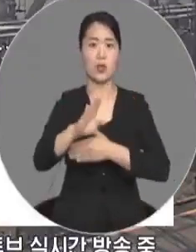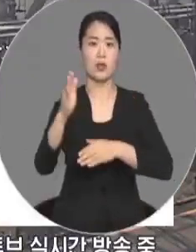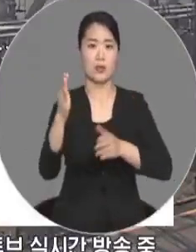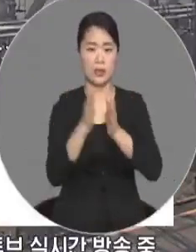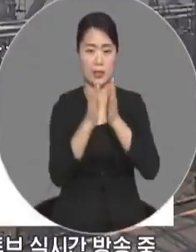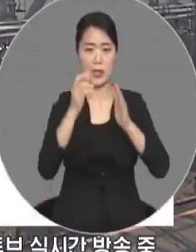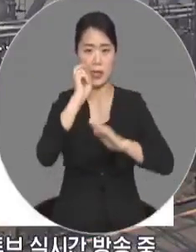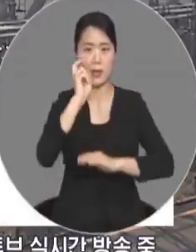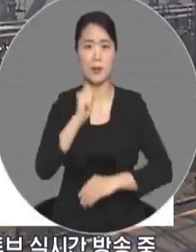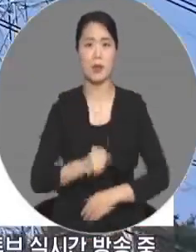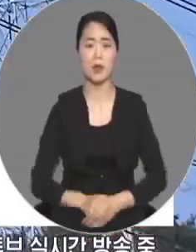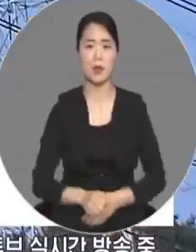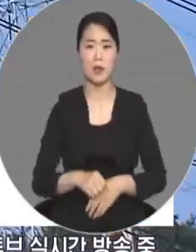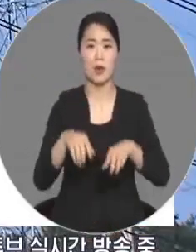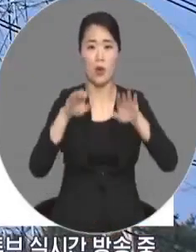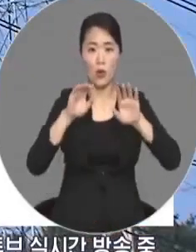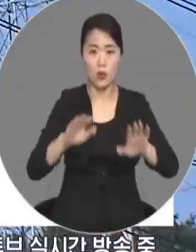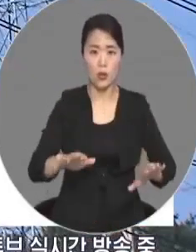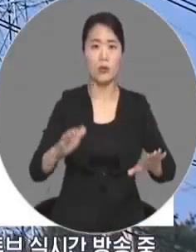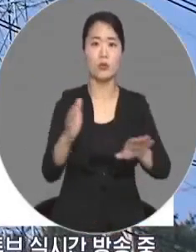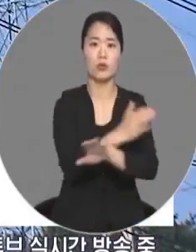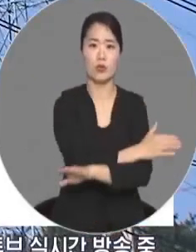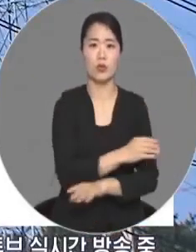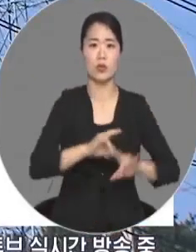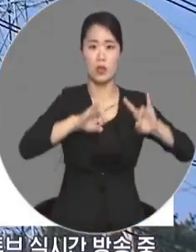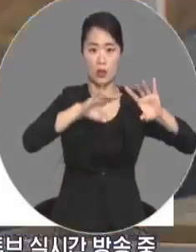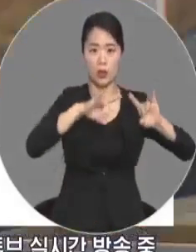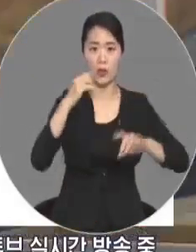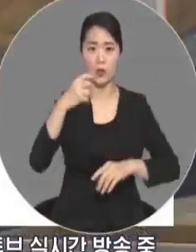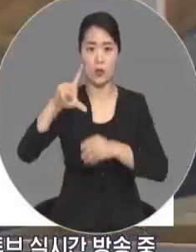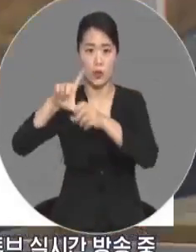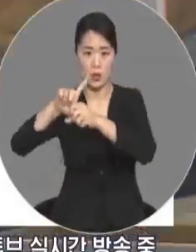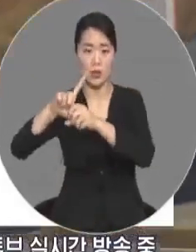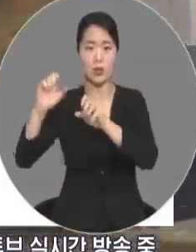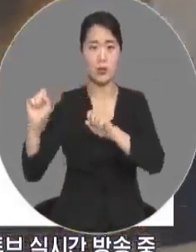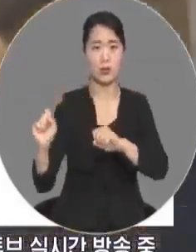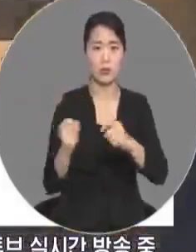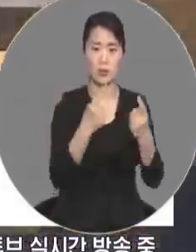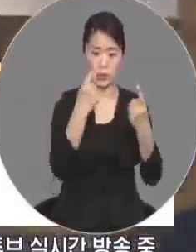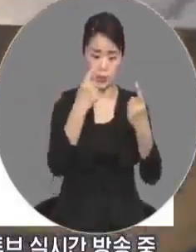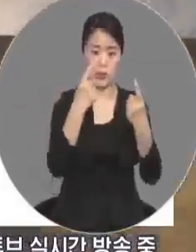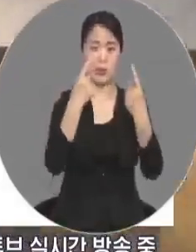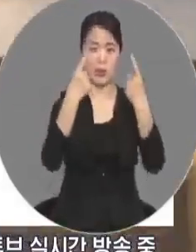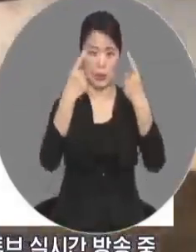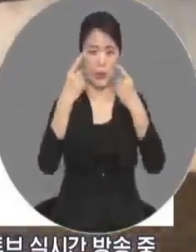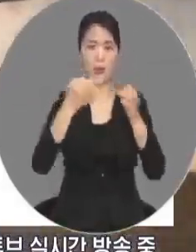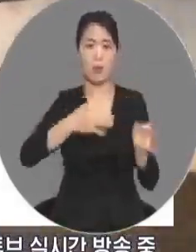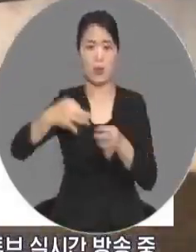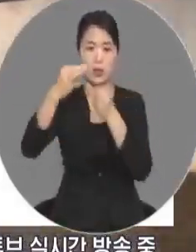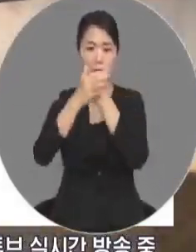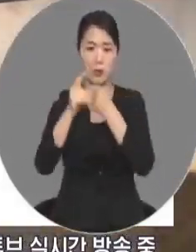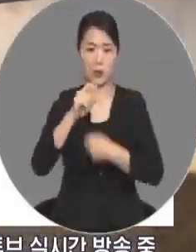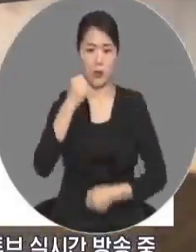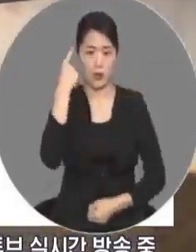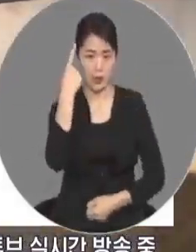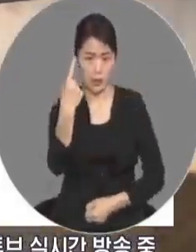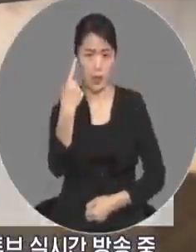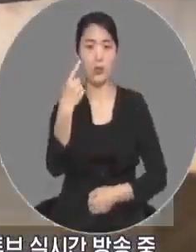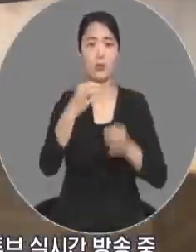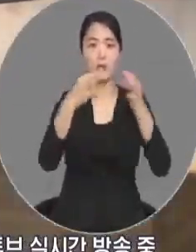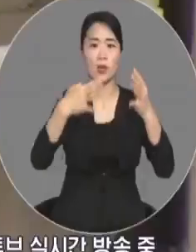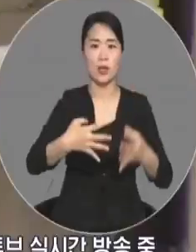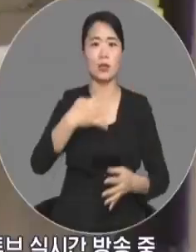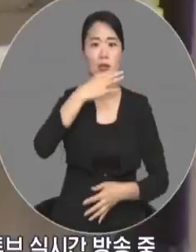가운데 오늘부터 정기와 도시가스 요금이 동시에 올라 4인가구 기준 월 7,400원 정도의 추가 부담이